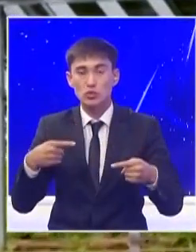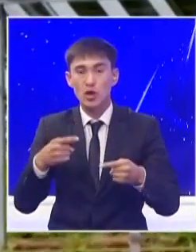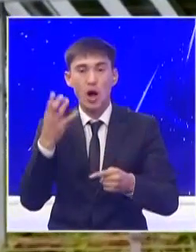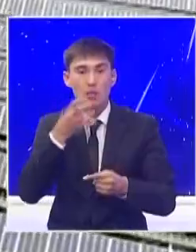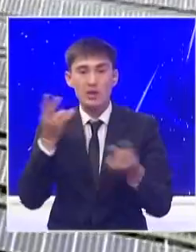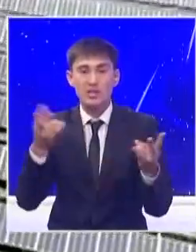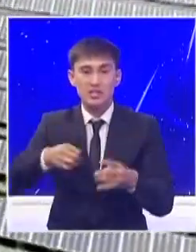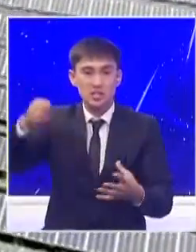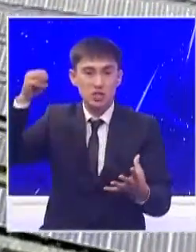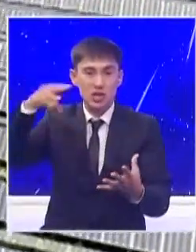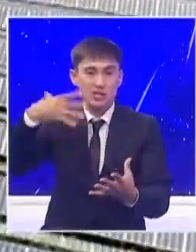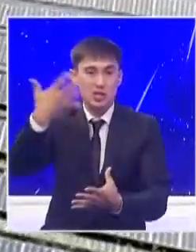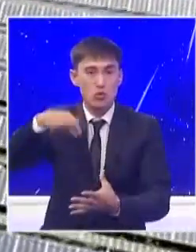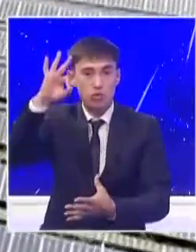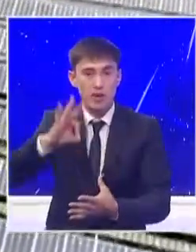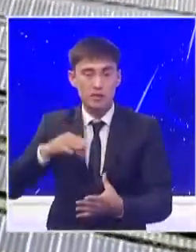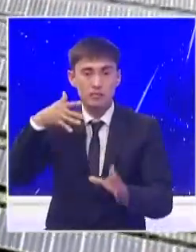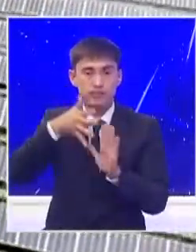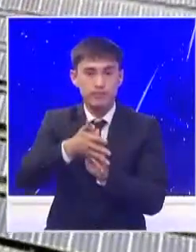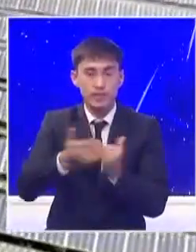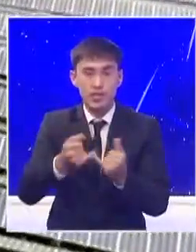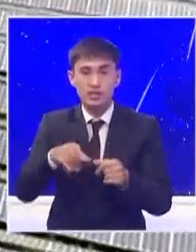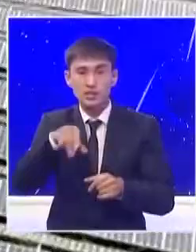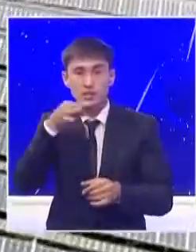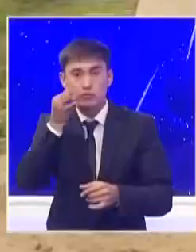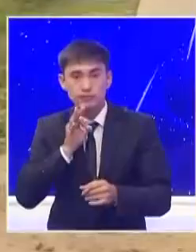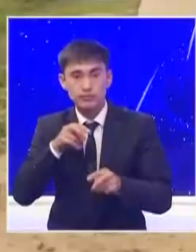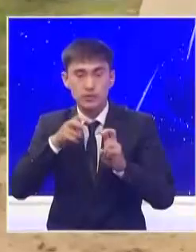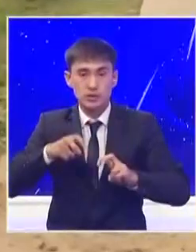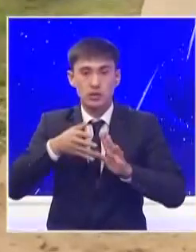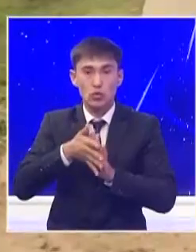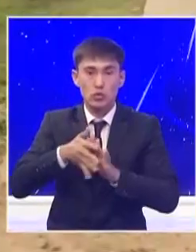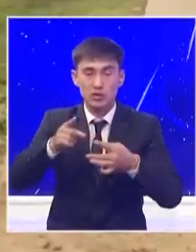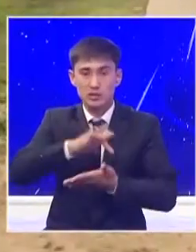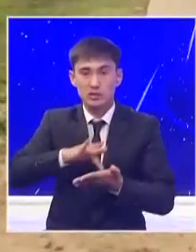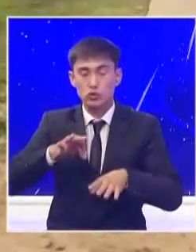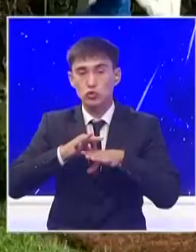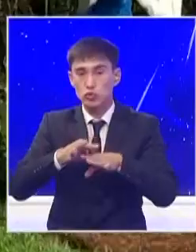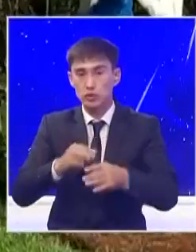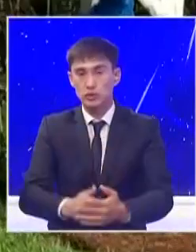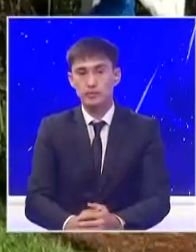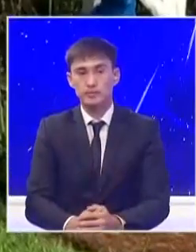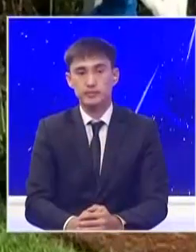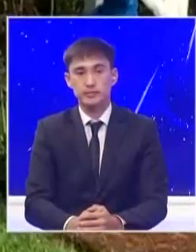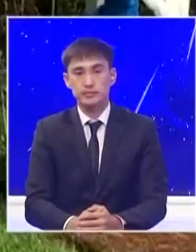қажетті жарықтың 50%-ы өтеді. Қазірде тәжірибе Гельсдорф зерттеу орталығында жүргізіліп жатыр.